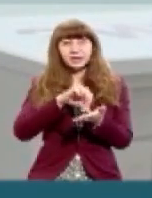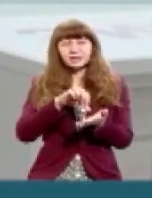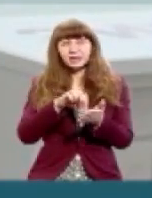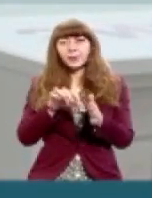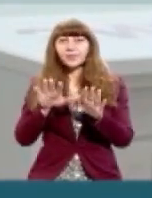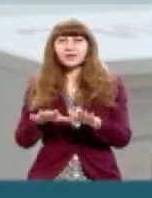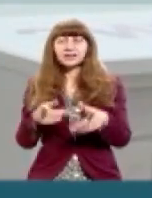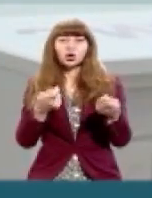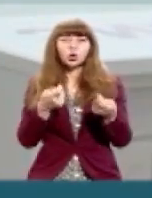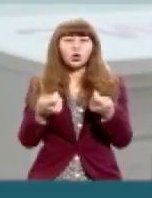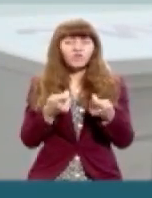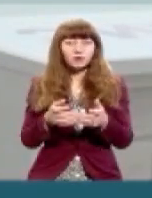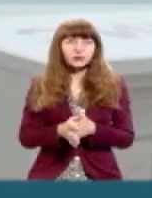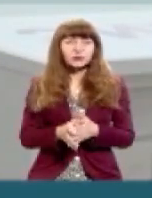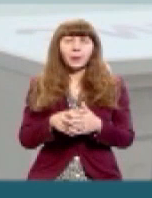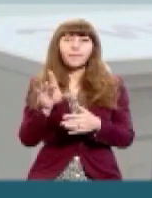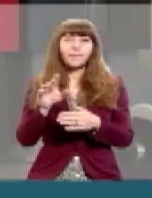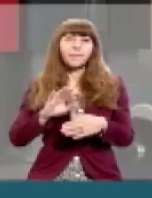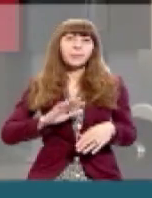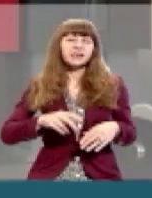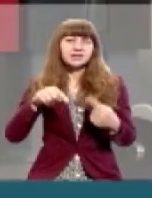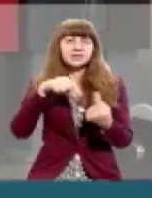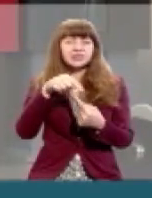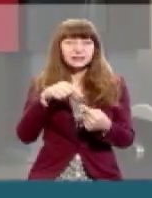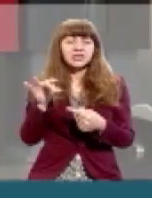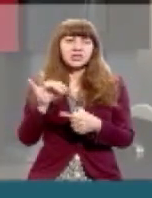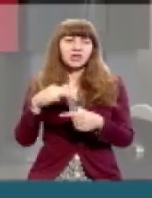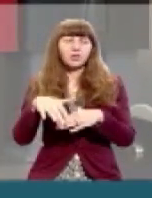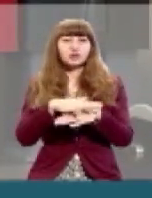представители местных исполнительных органов, палаты предпринимателей,